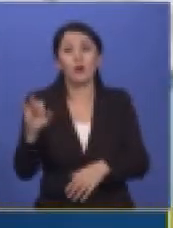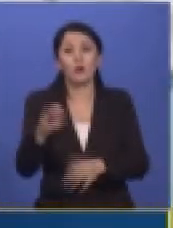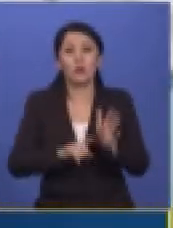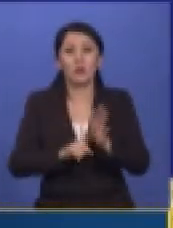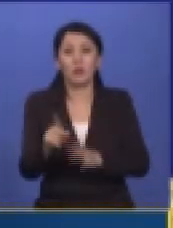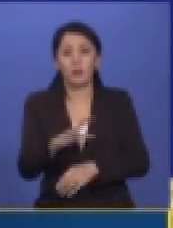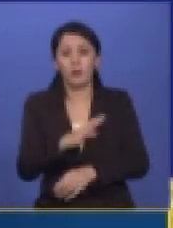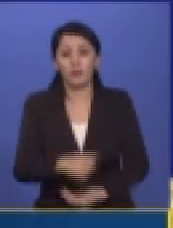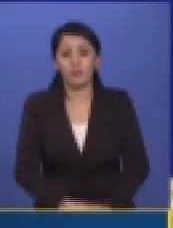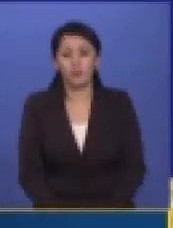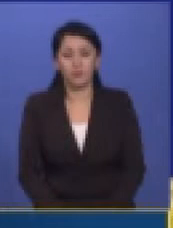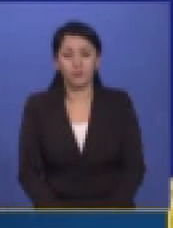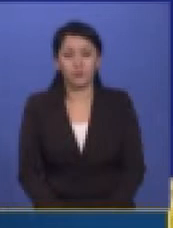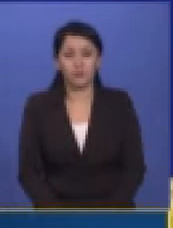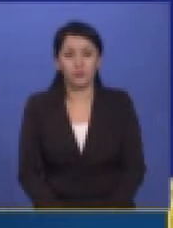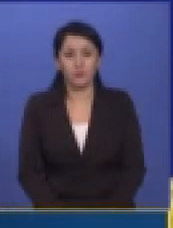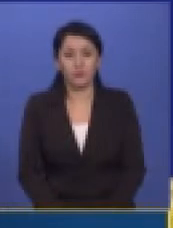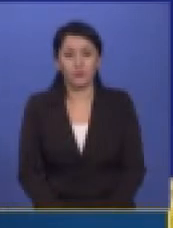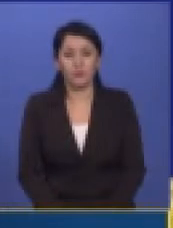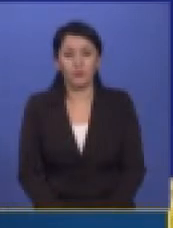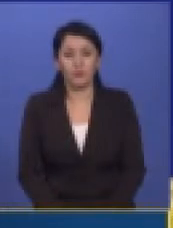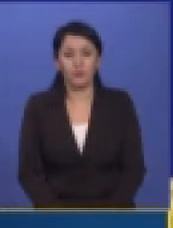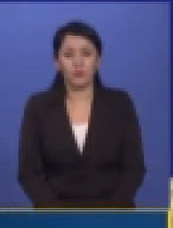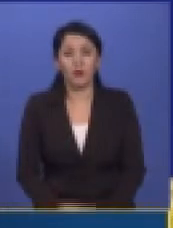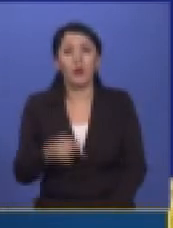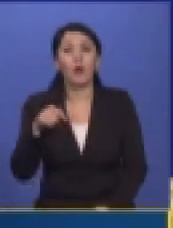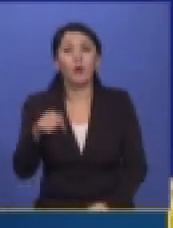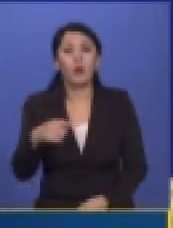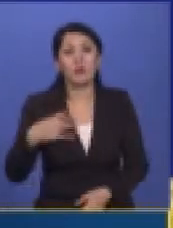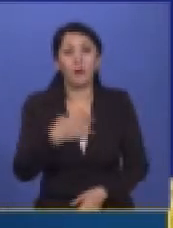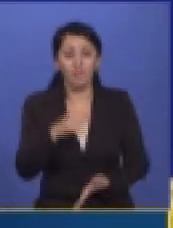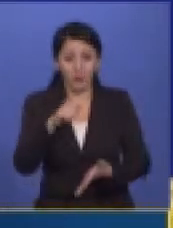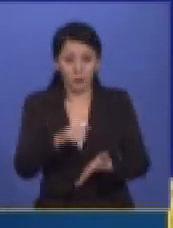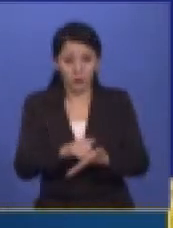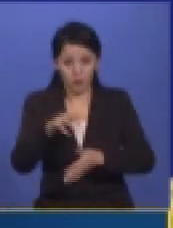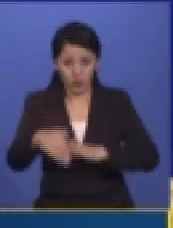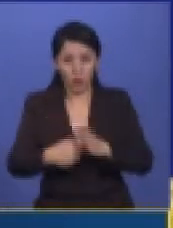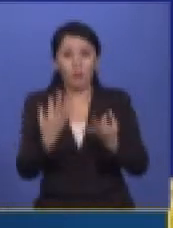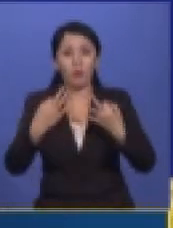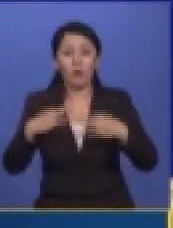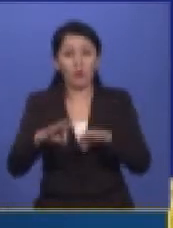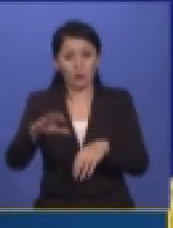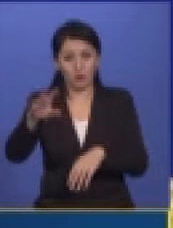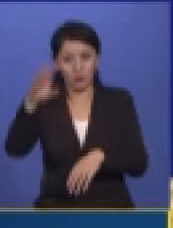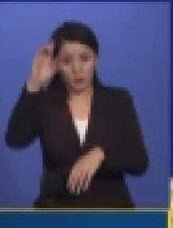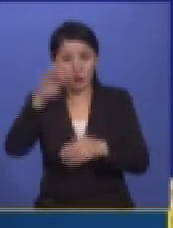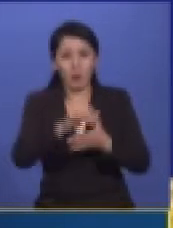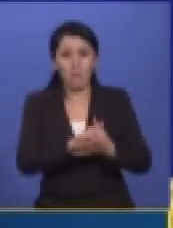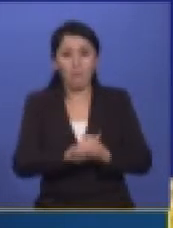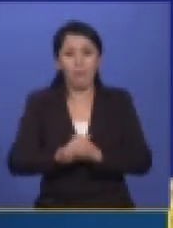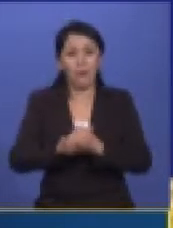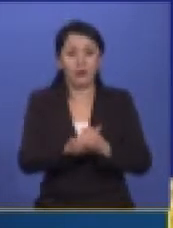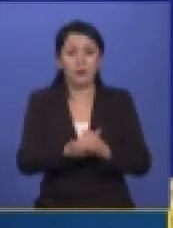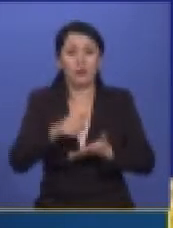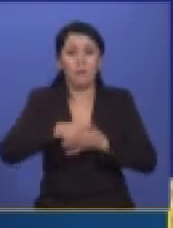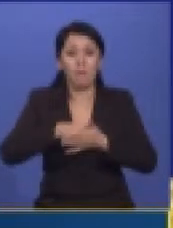еді. Этот судьбоносный документ. Осы аса маңызды құжат жаңа тәуелсіз мемлекеттердің көпжақты ынтымақтастығының берік